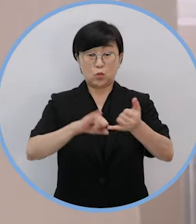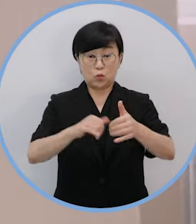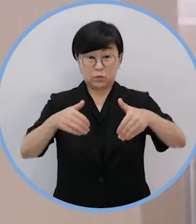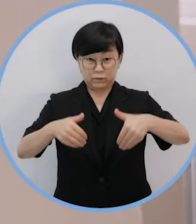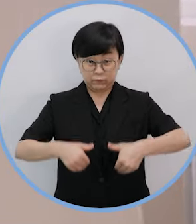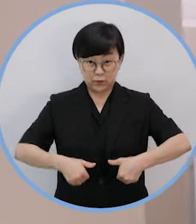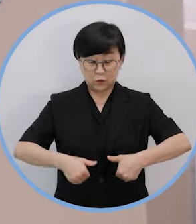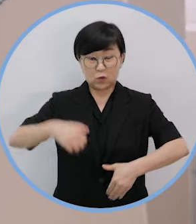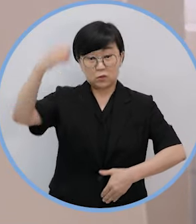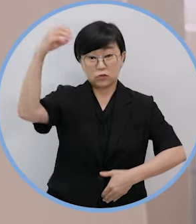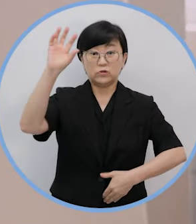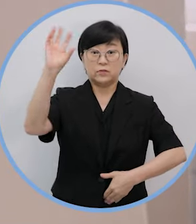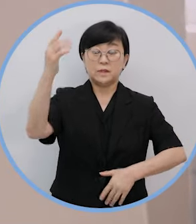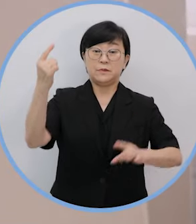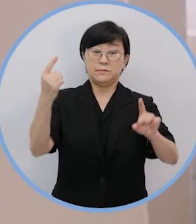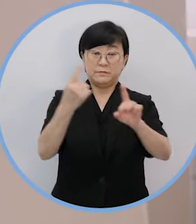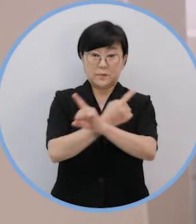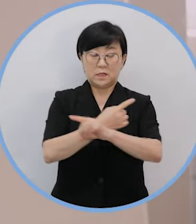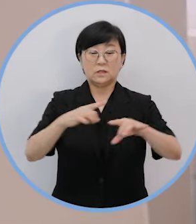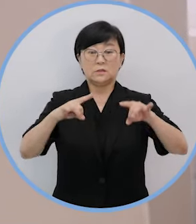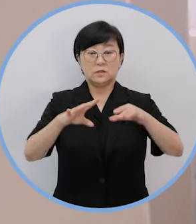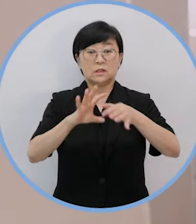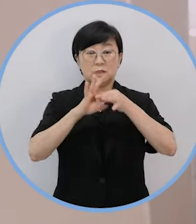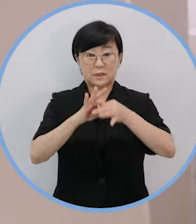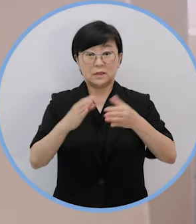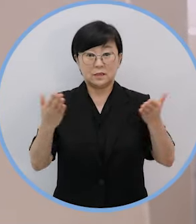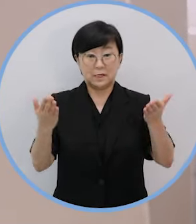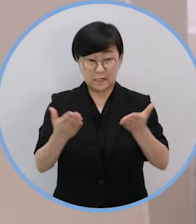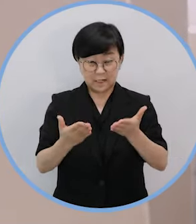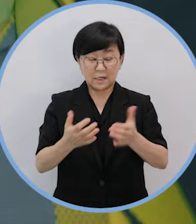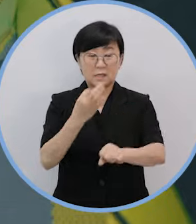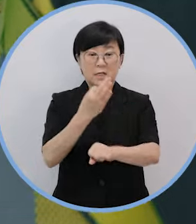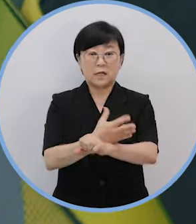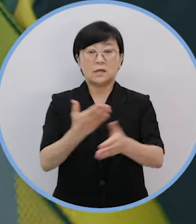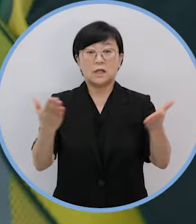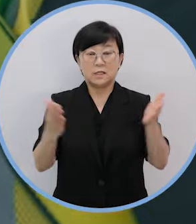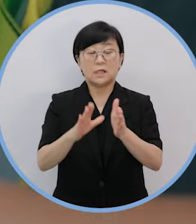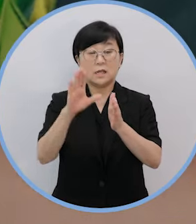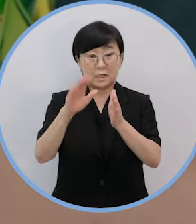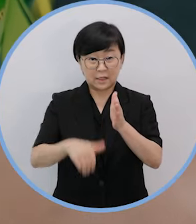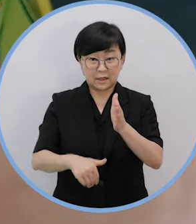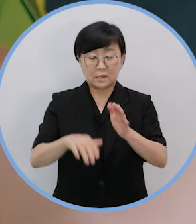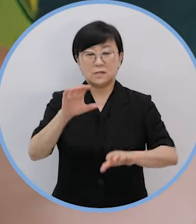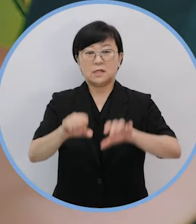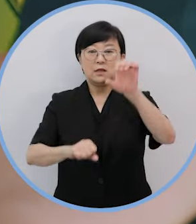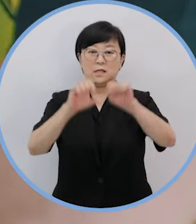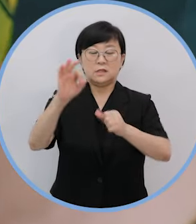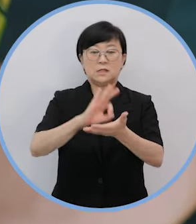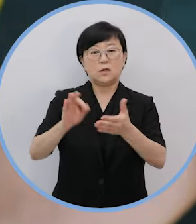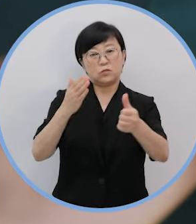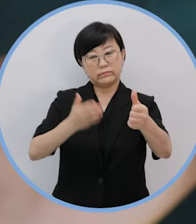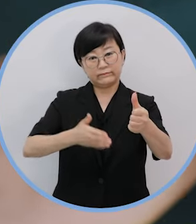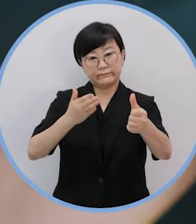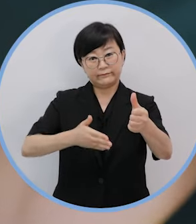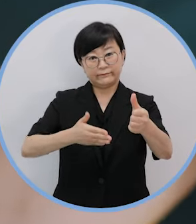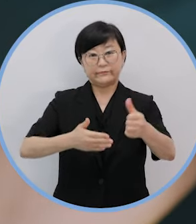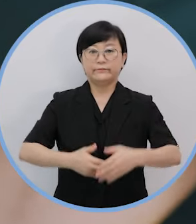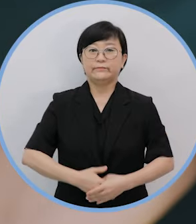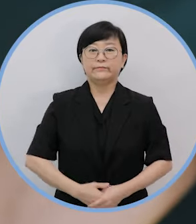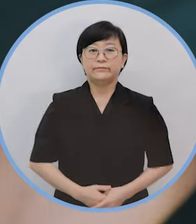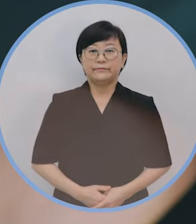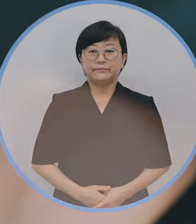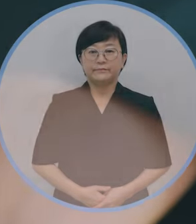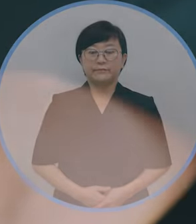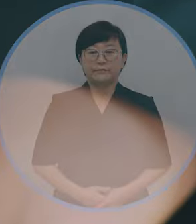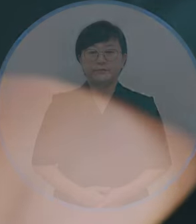사다리 사용이 불가피한 전구교체, 전기통신 작업 등 손 또는 팔을 가볍게 사용하는 작업에서만